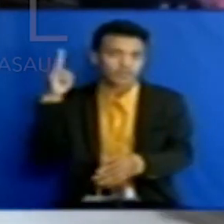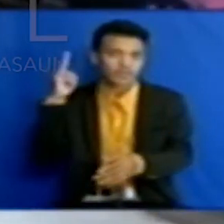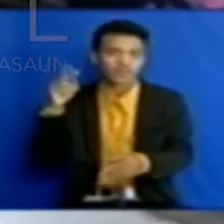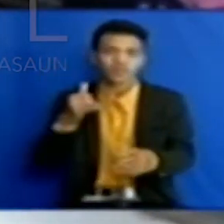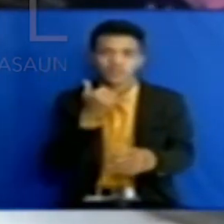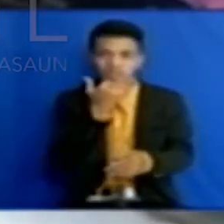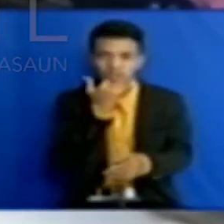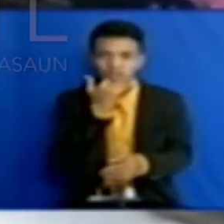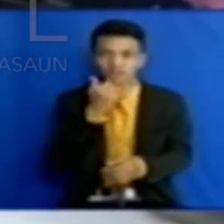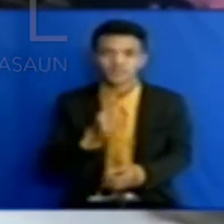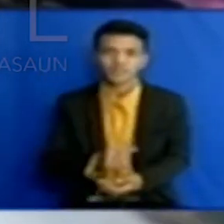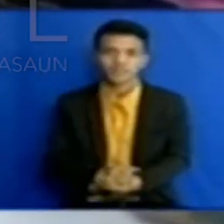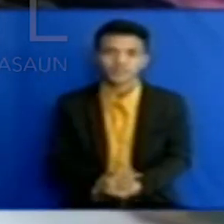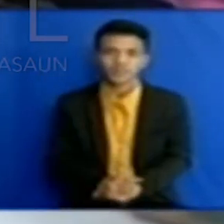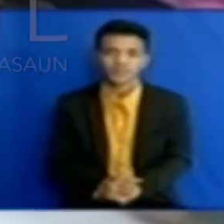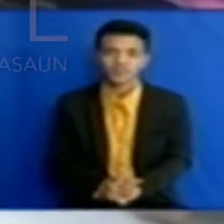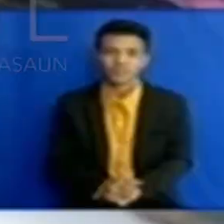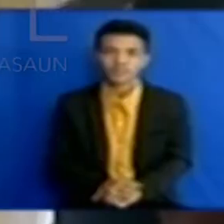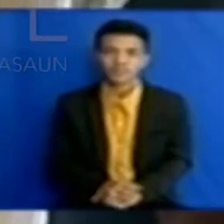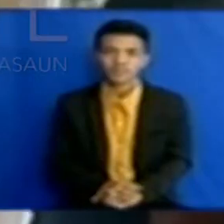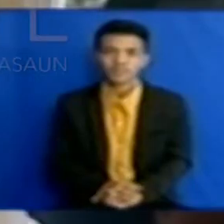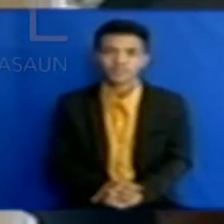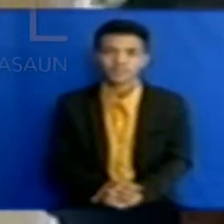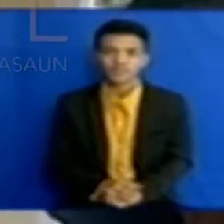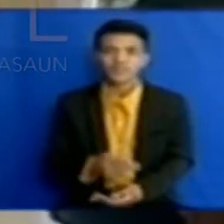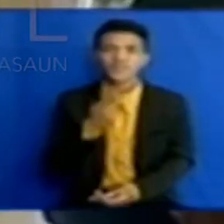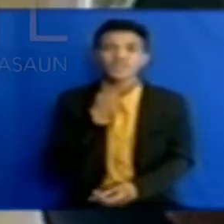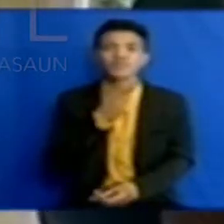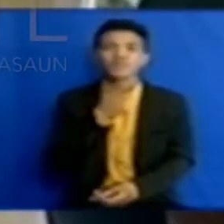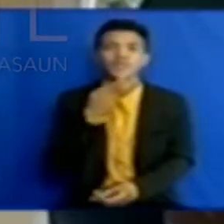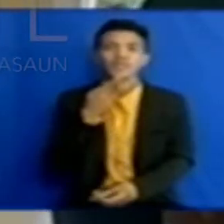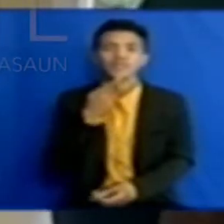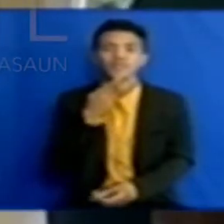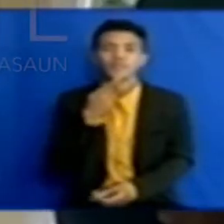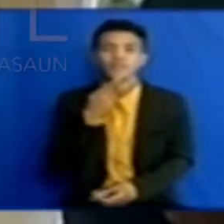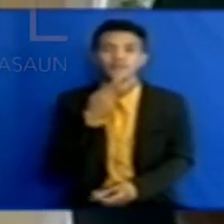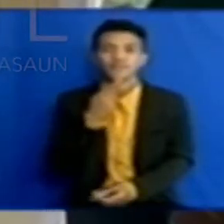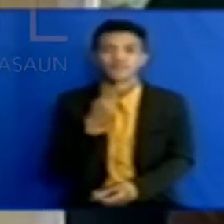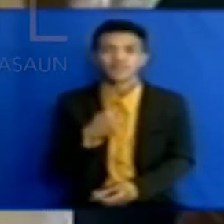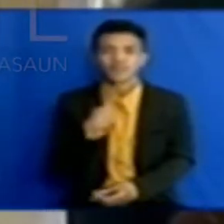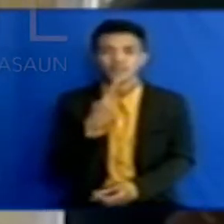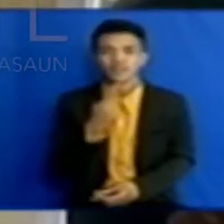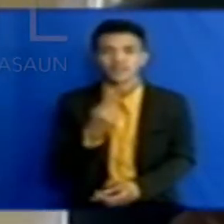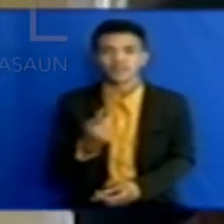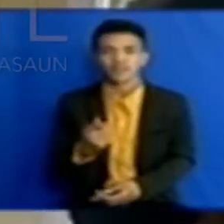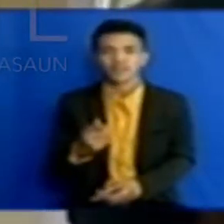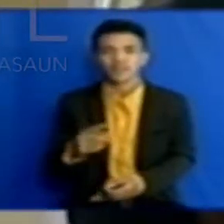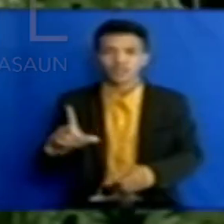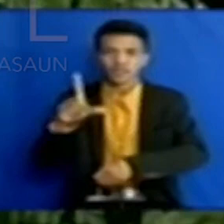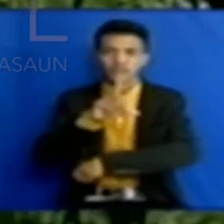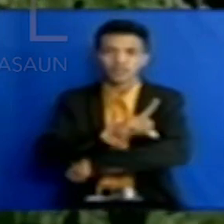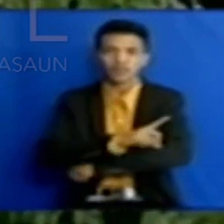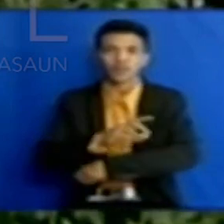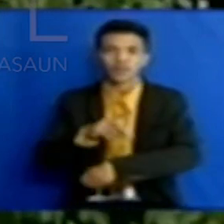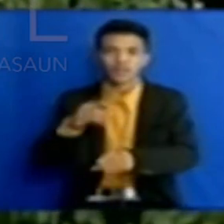cintiu. Nara mai sisi-sigri. Padre Sebastião Eugênio da Cruz Correia Crescenta. Kada lorong